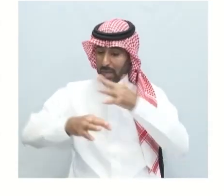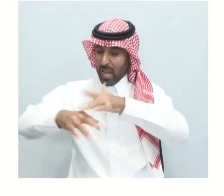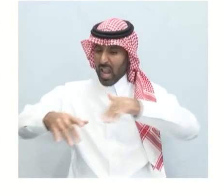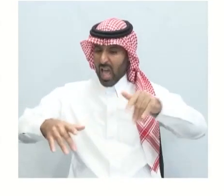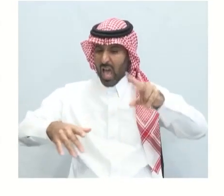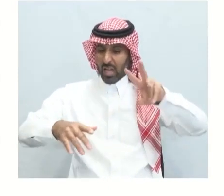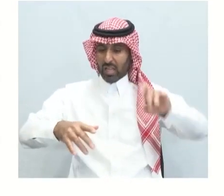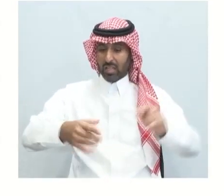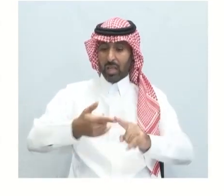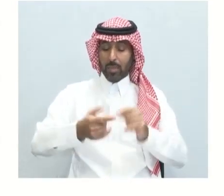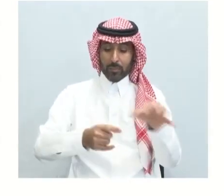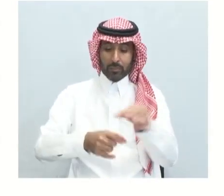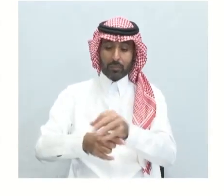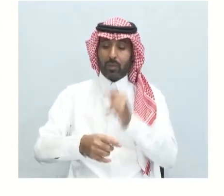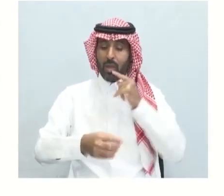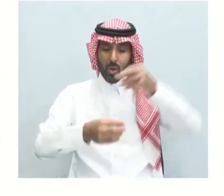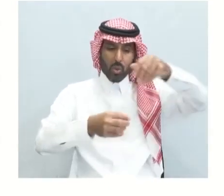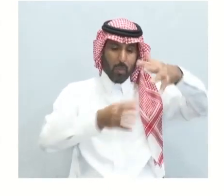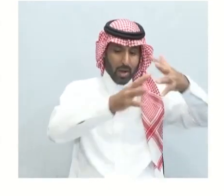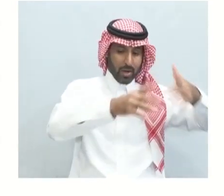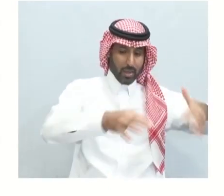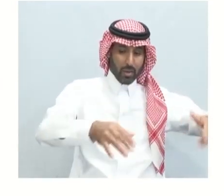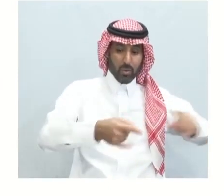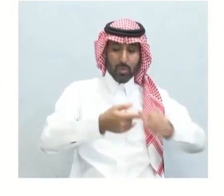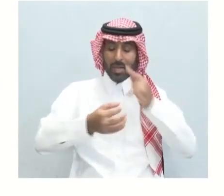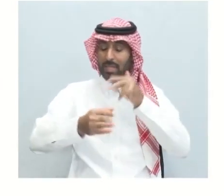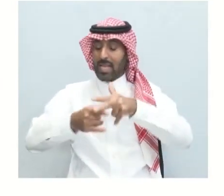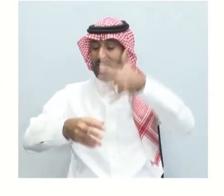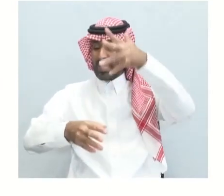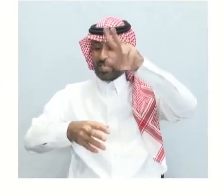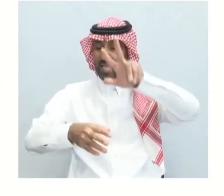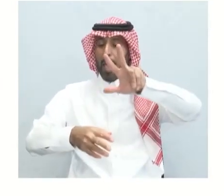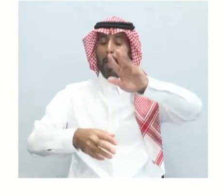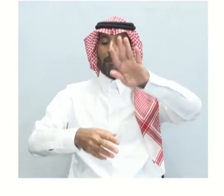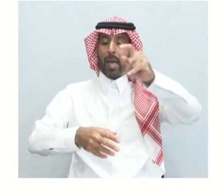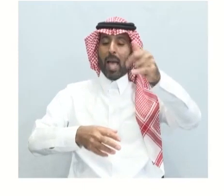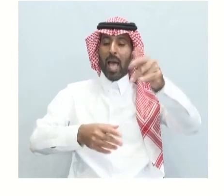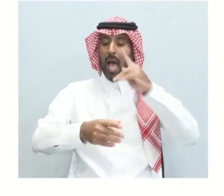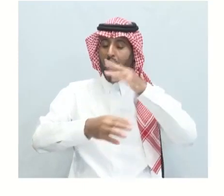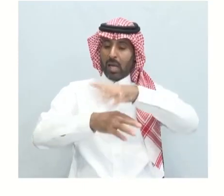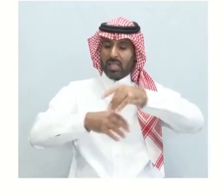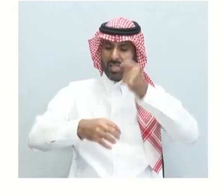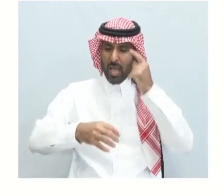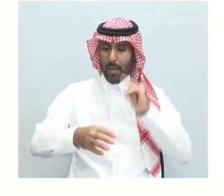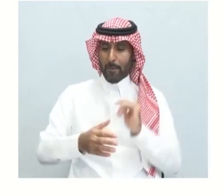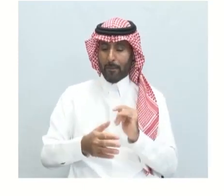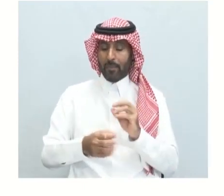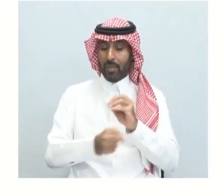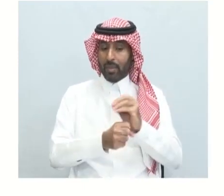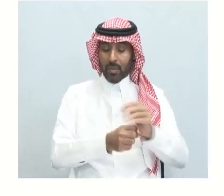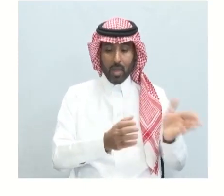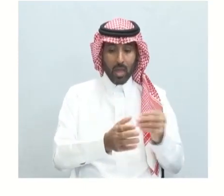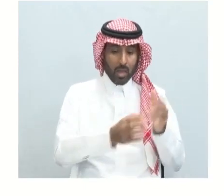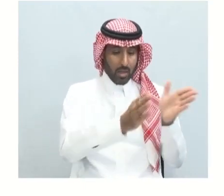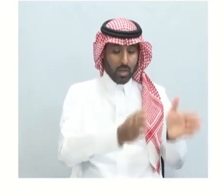اقليمين مهمين هم هما اقليم الكثبان الرمليه واقليم السباخ في اقليم تعرفنا في